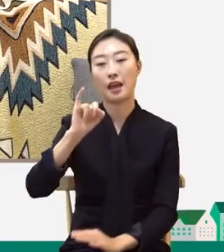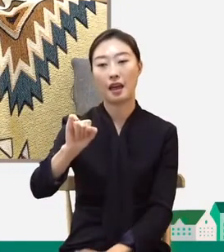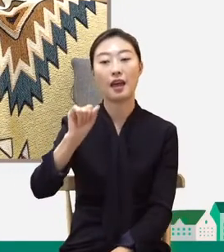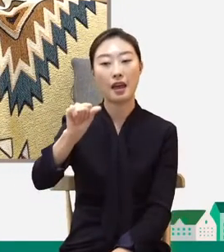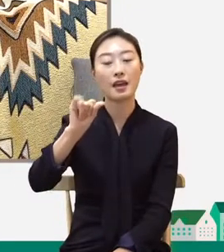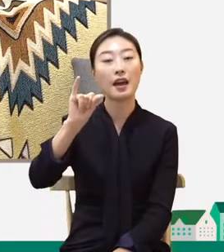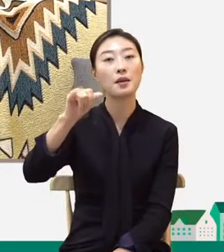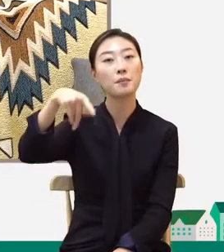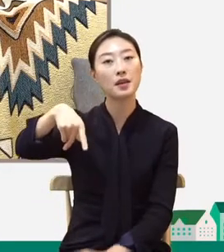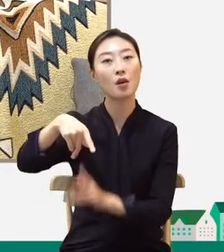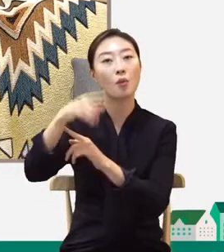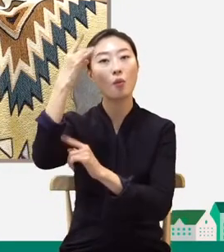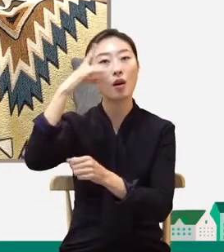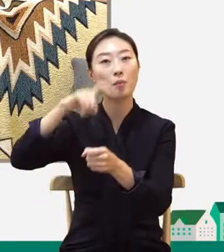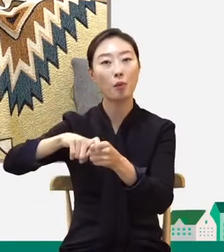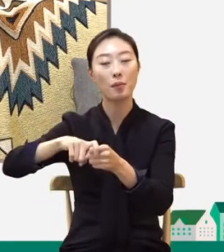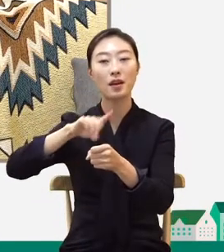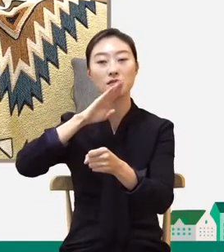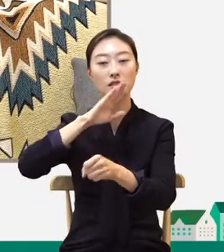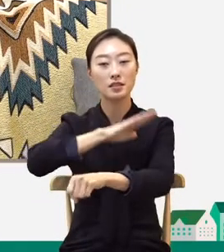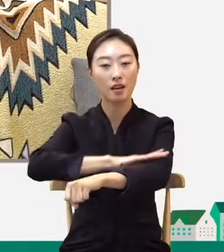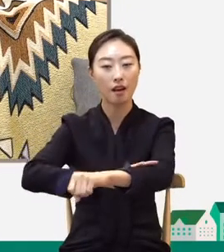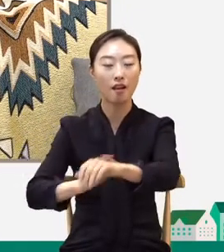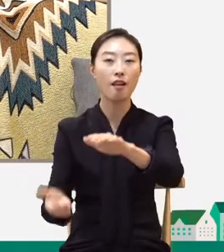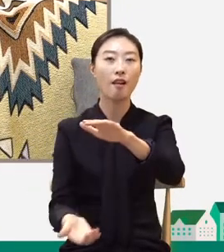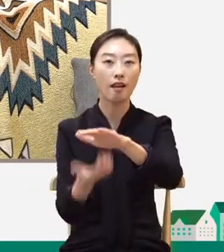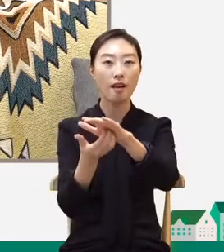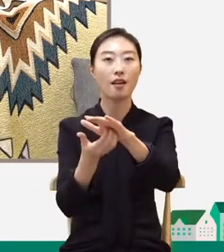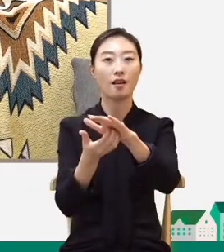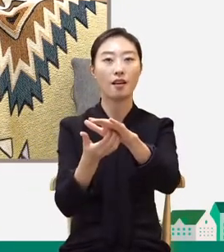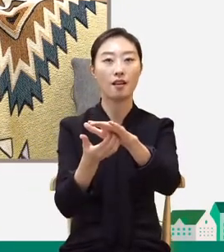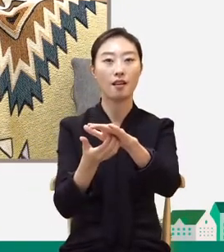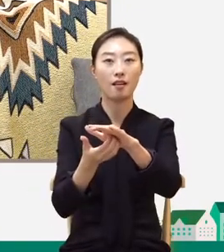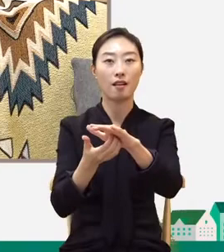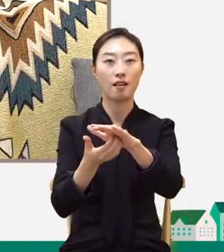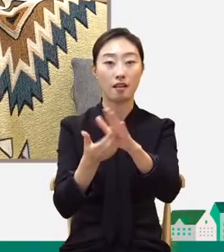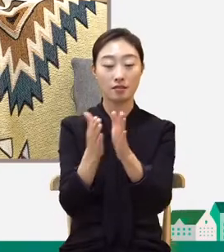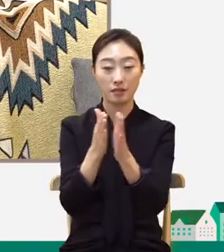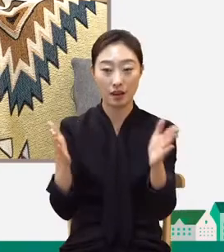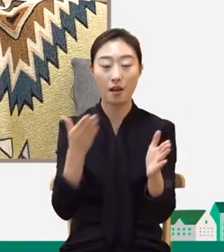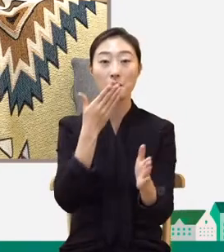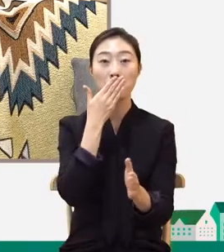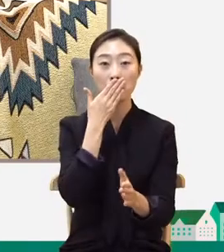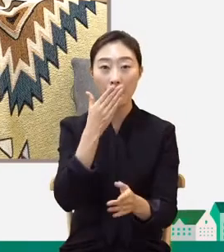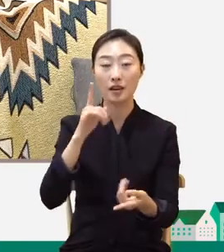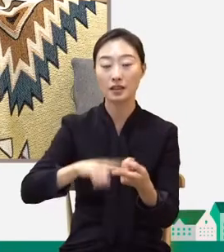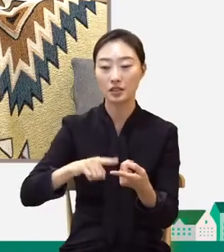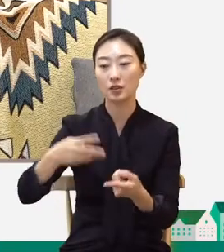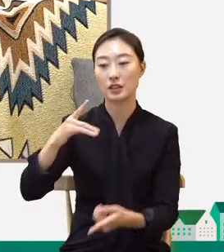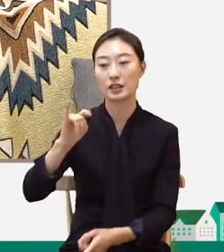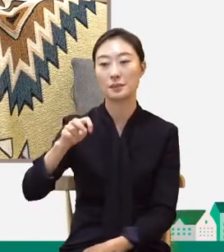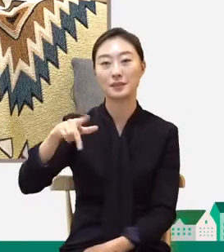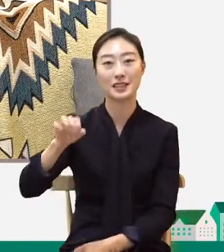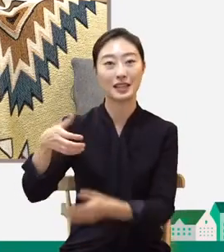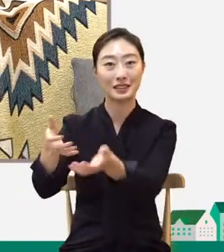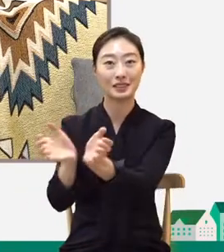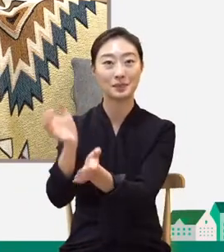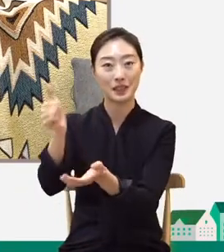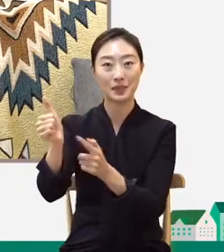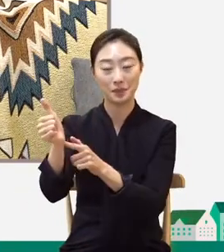원래 목표가 정말로 현실적으로 실제화될 수 있다 라는 것을 우리 한선혜 팀장님 통해서 잘 들었던 것